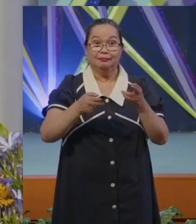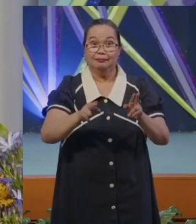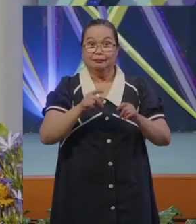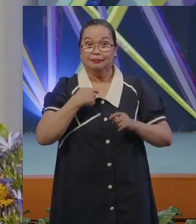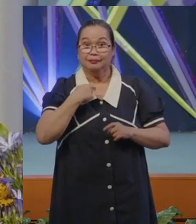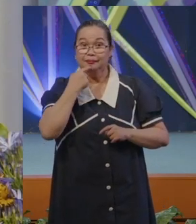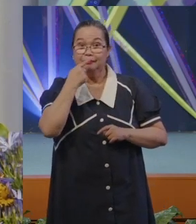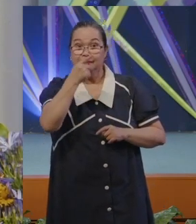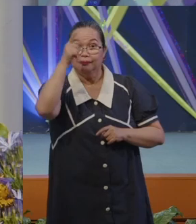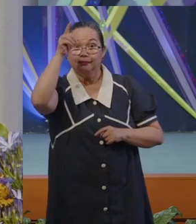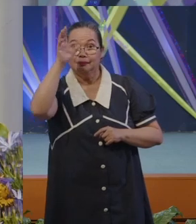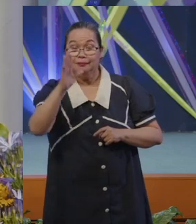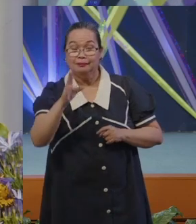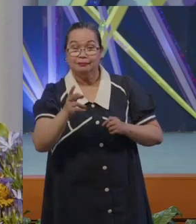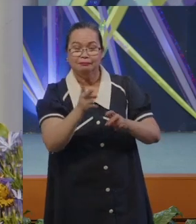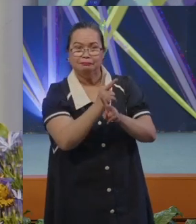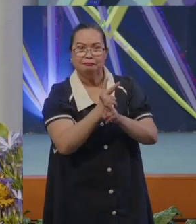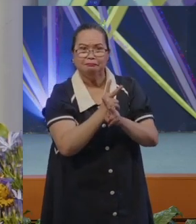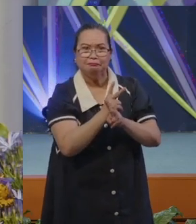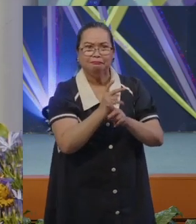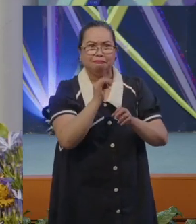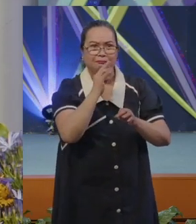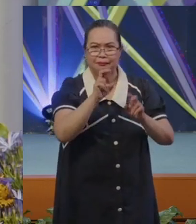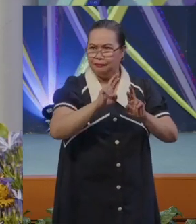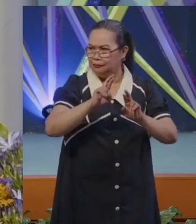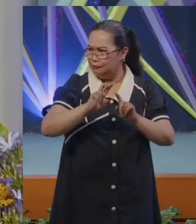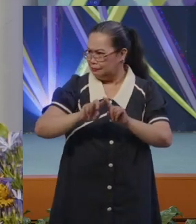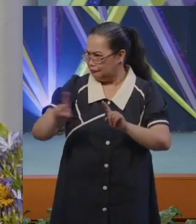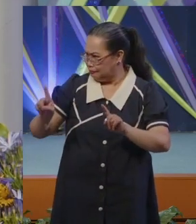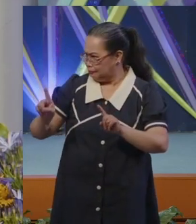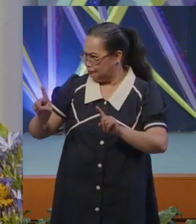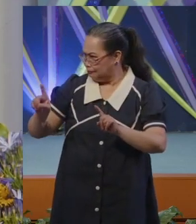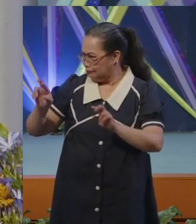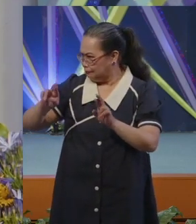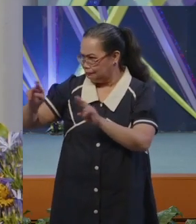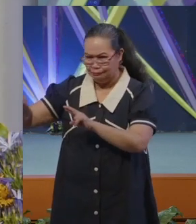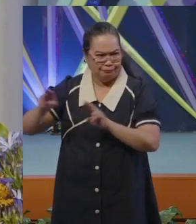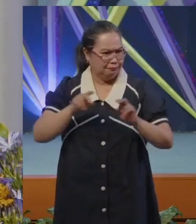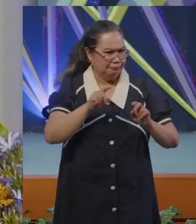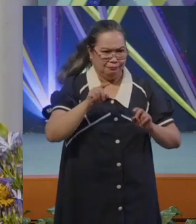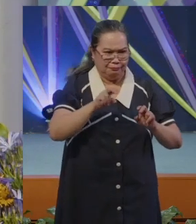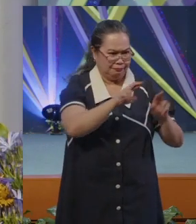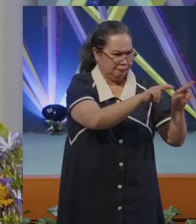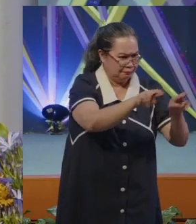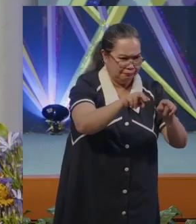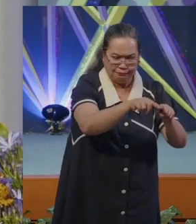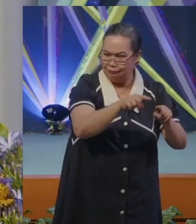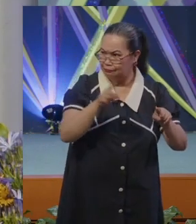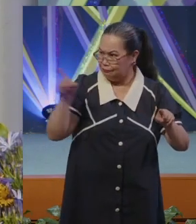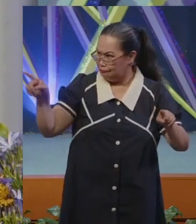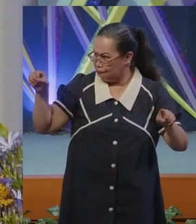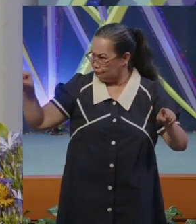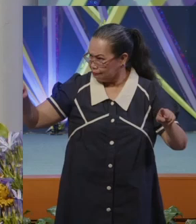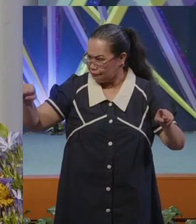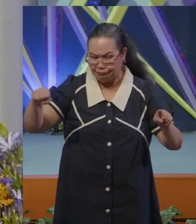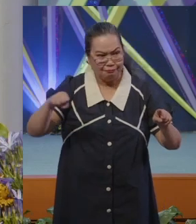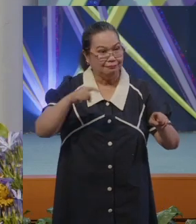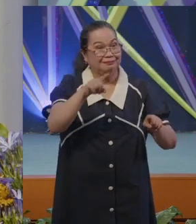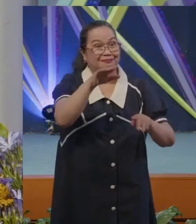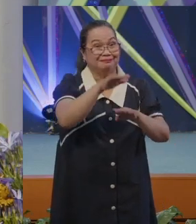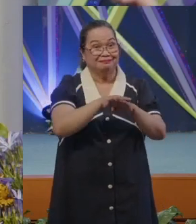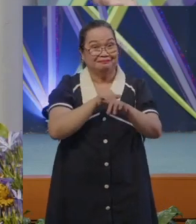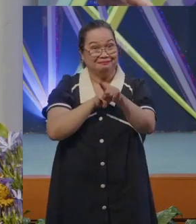ng Panginoon. At ibang-ibang ilog ang dapat ninyong tawirin. Para sa iba sa inyo, tinatawag kayo